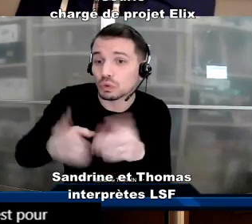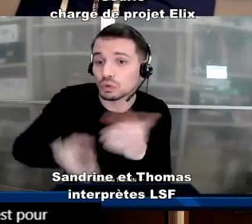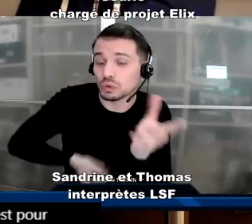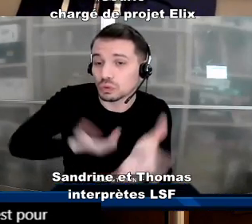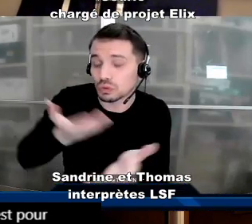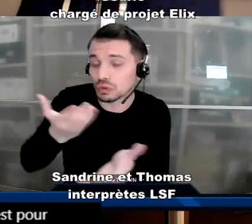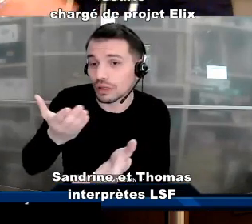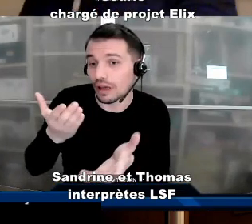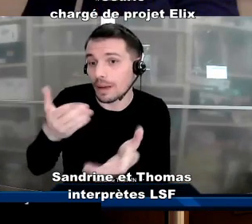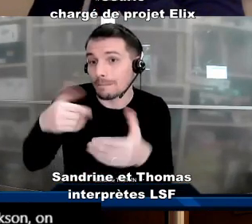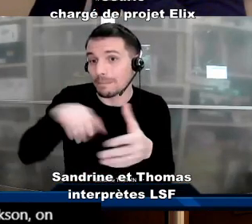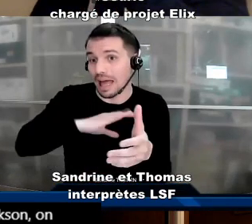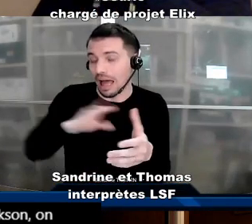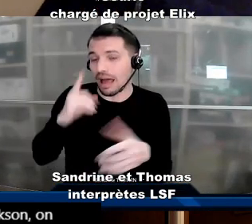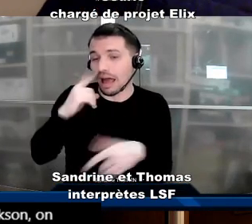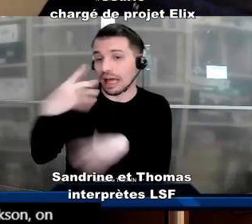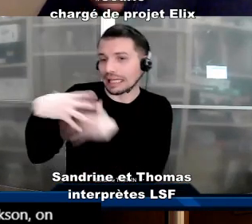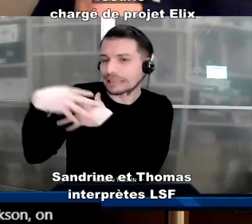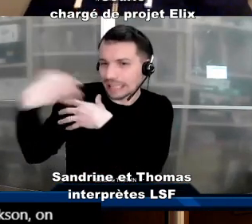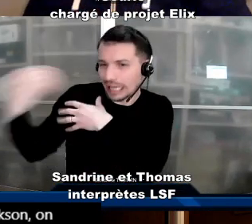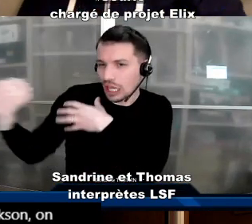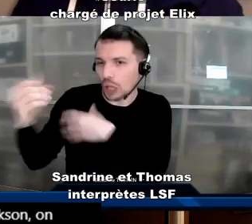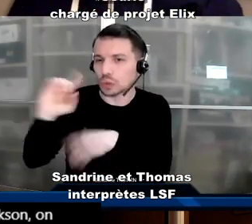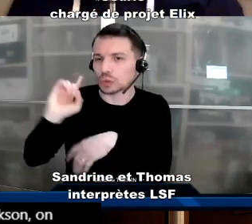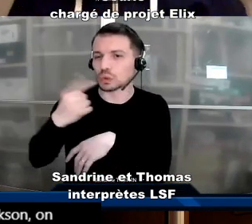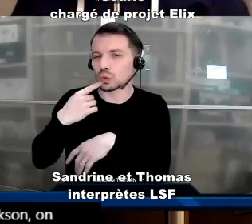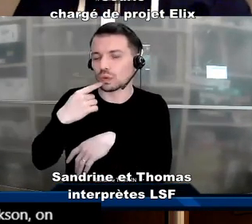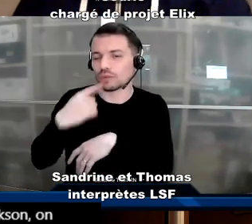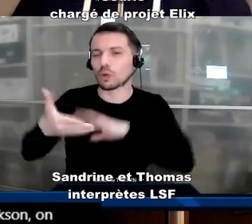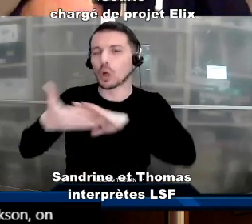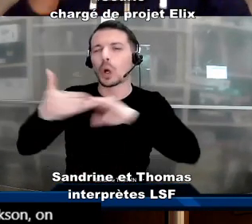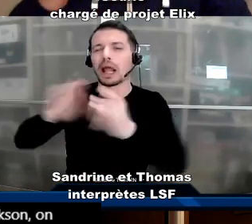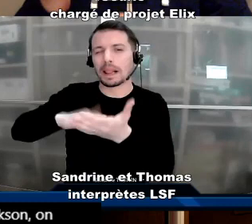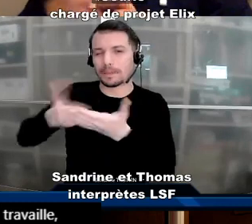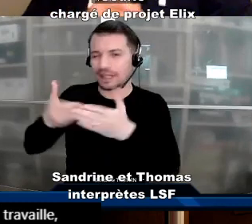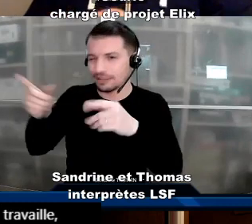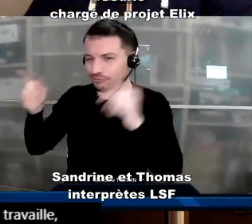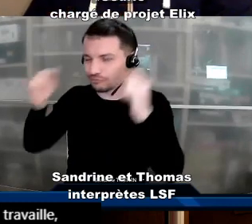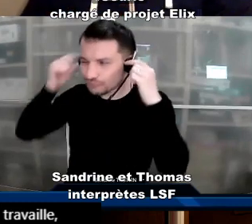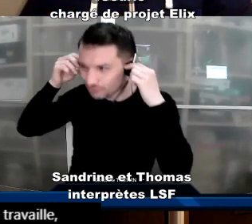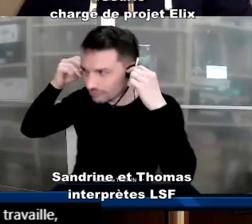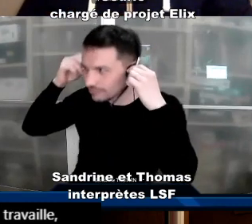voilà, on a beaucoup de prestataires sourds.